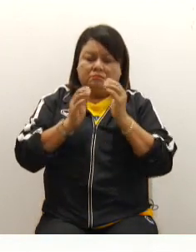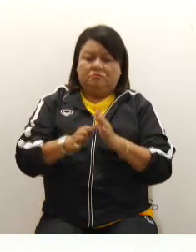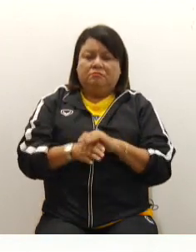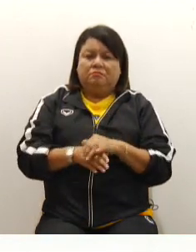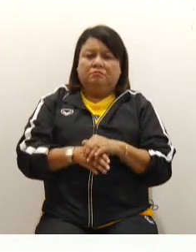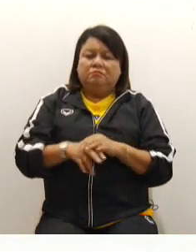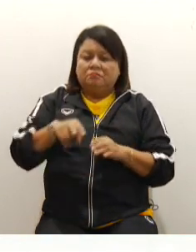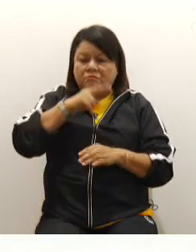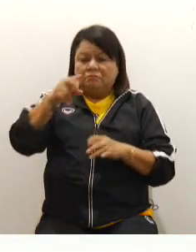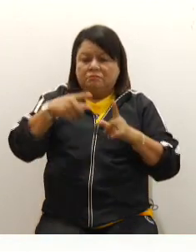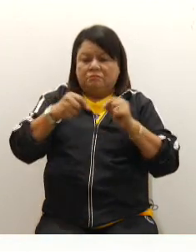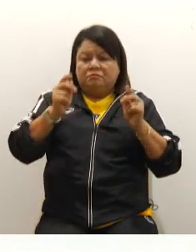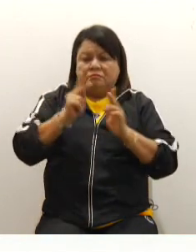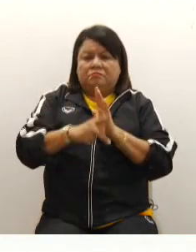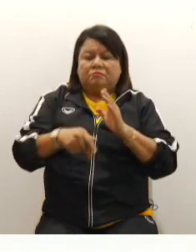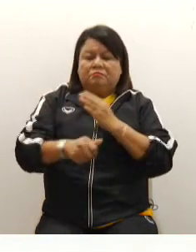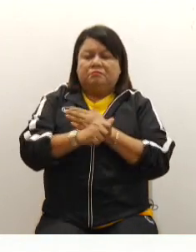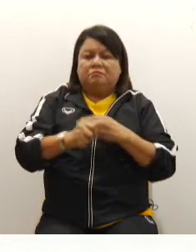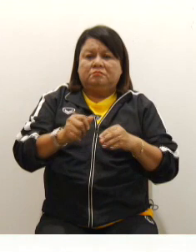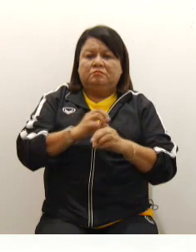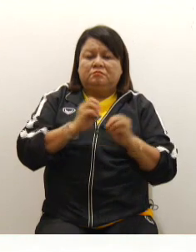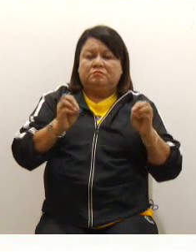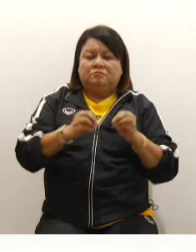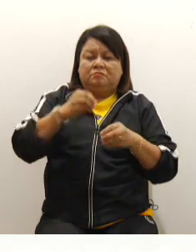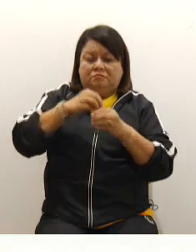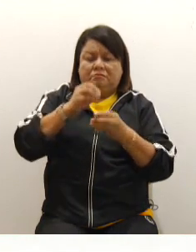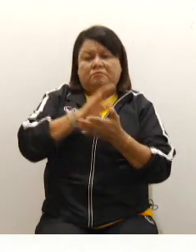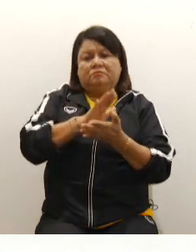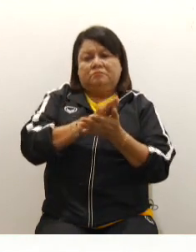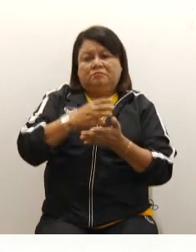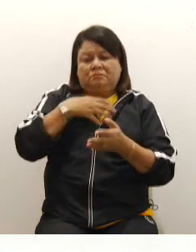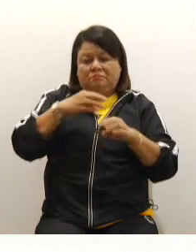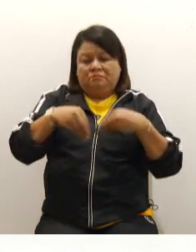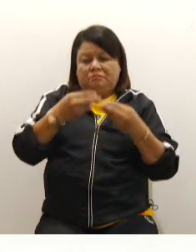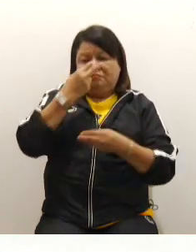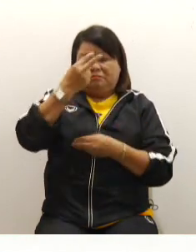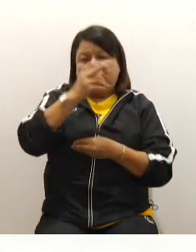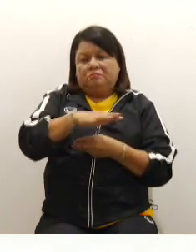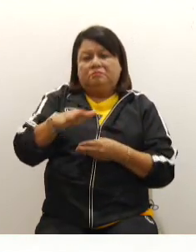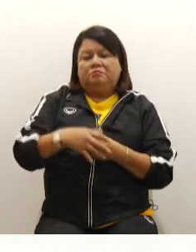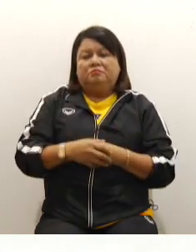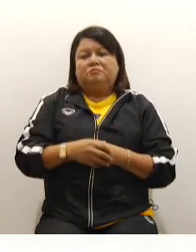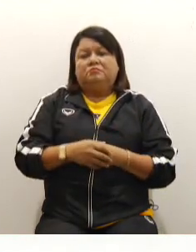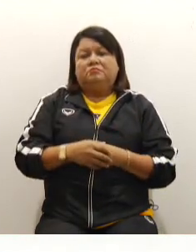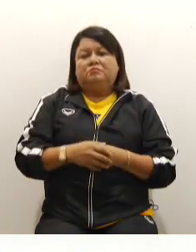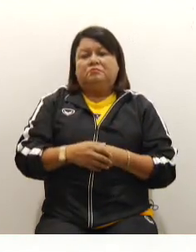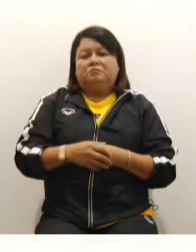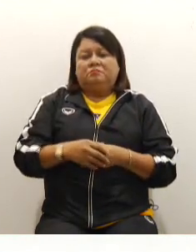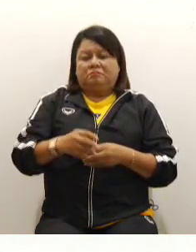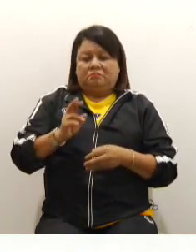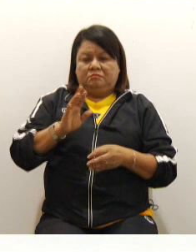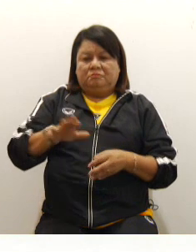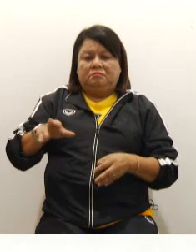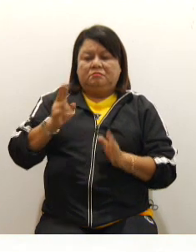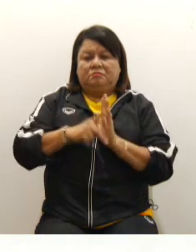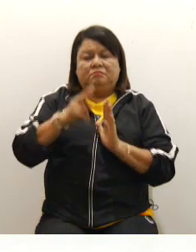ดูเรื่องความปลอดภัยเป็นสำคัญโดยเฉพาะในโรงเรียนนะคะอยากให้มาดูแลเด็กๆนะคะเพราะว่าเขาไม่มีความรู้เท่าเรานะ